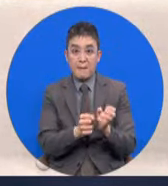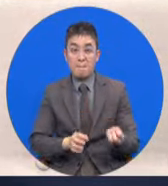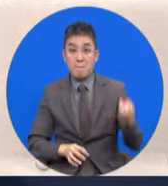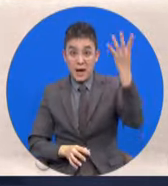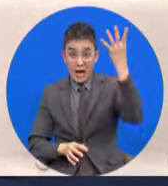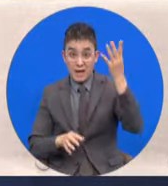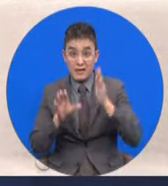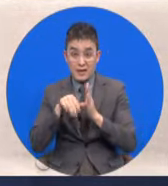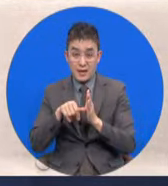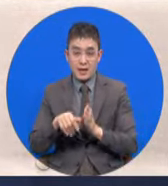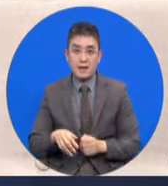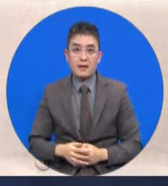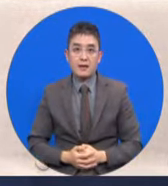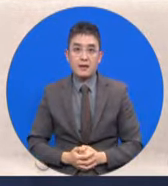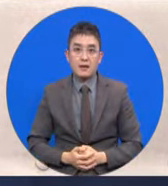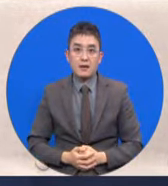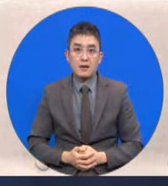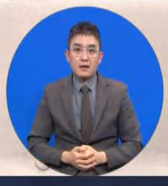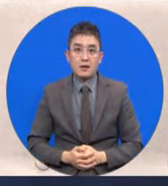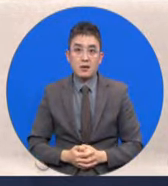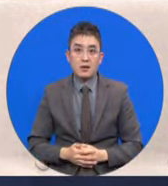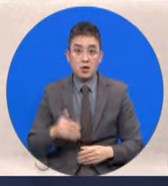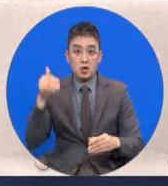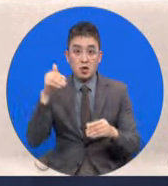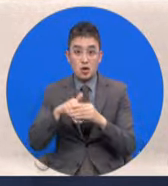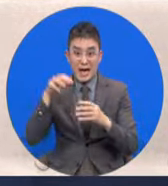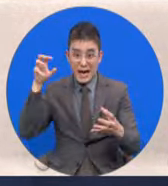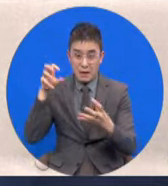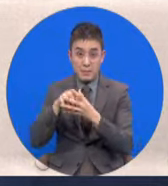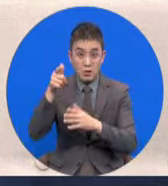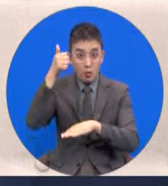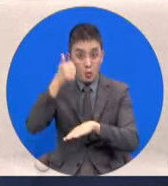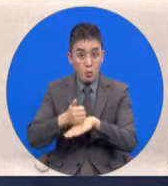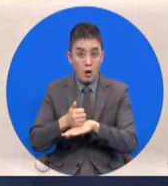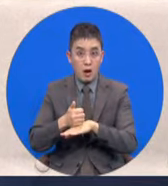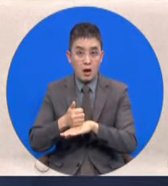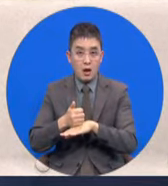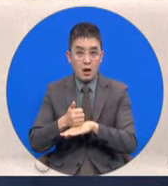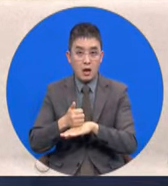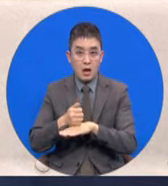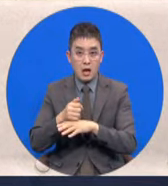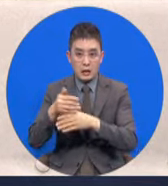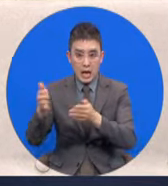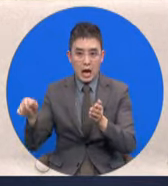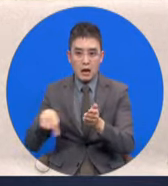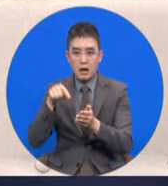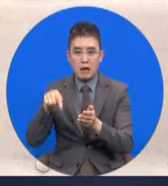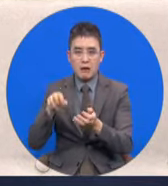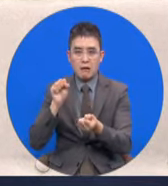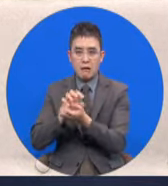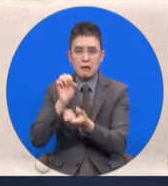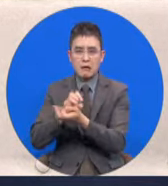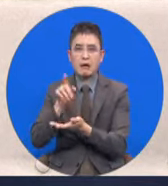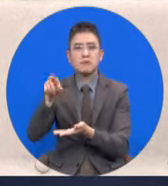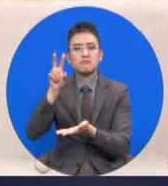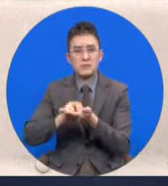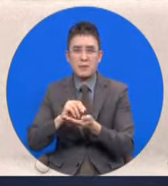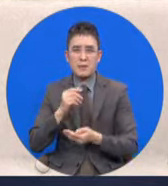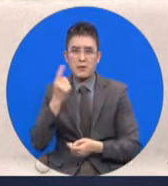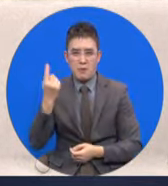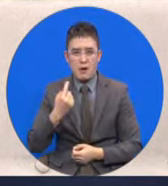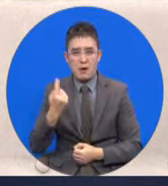한석을 줬을 경우에 만약 선거 결과에 따라서는 굉장히 많은 당내 분란의 요건이 될 수 있습니다.